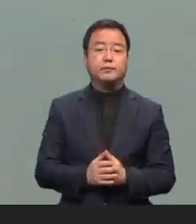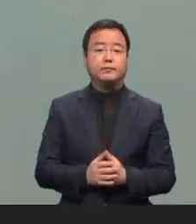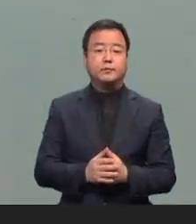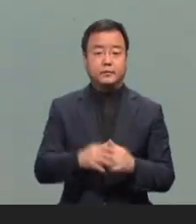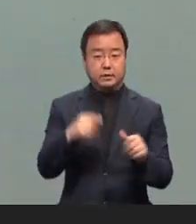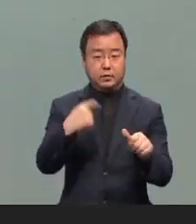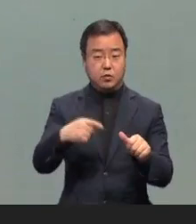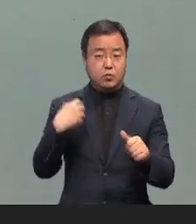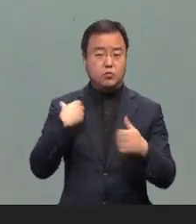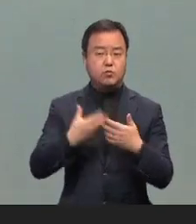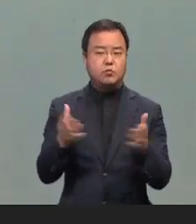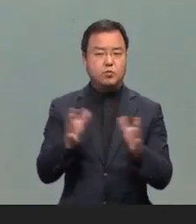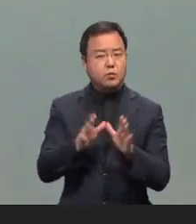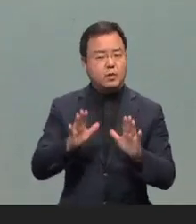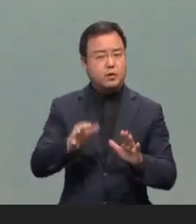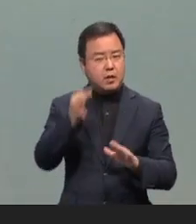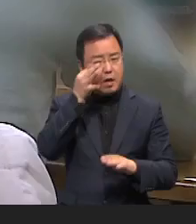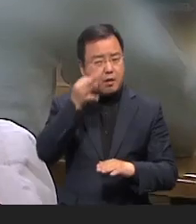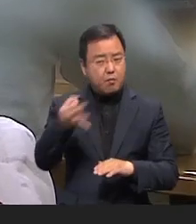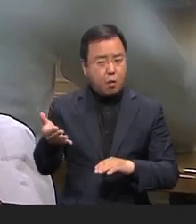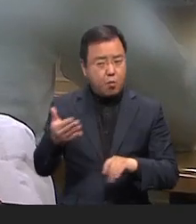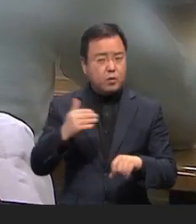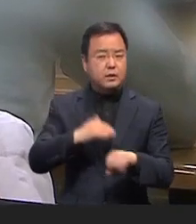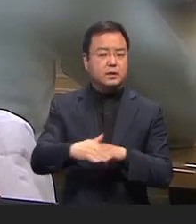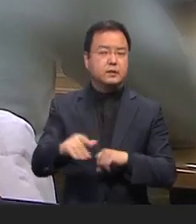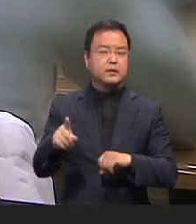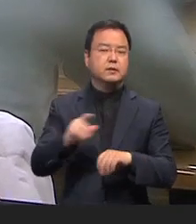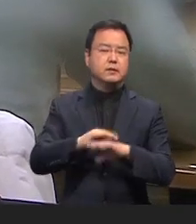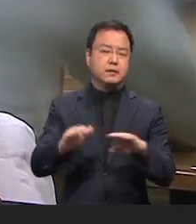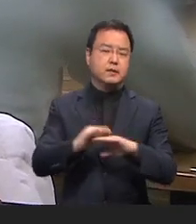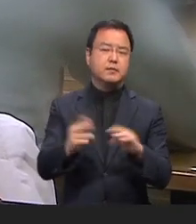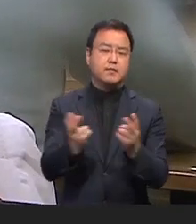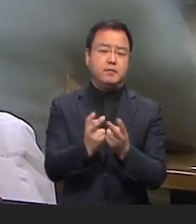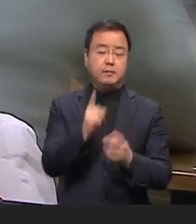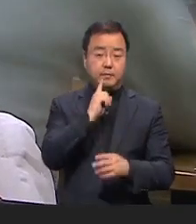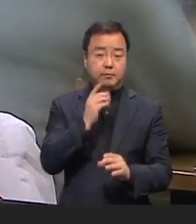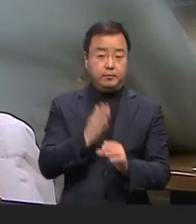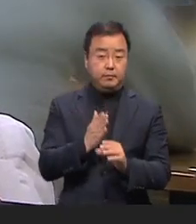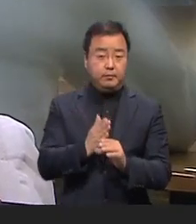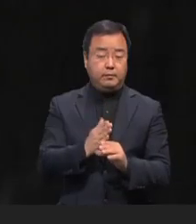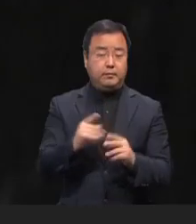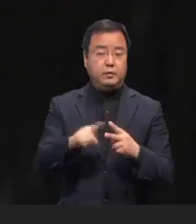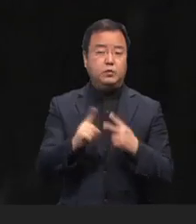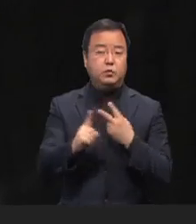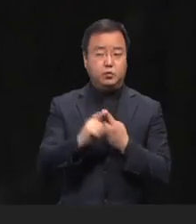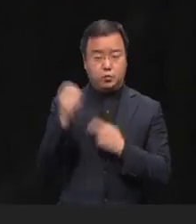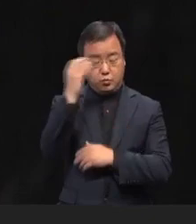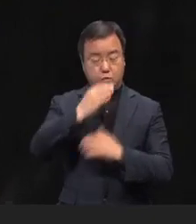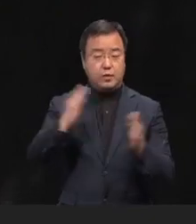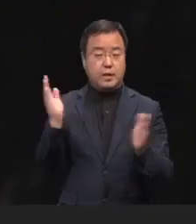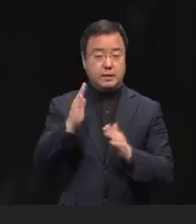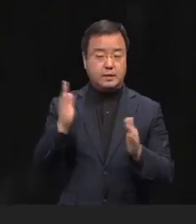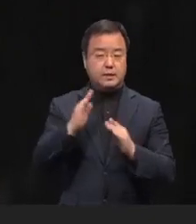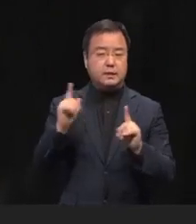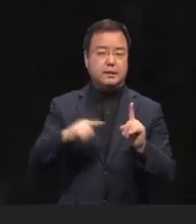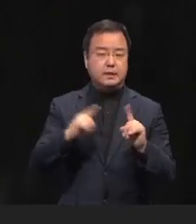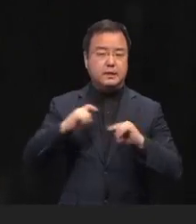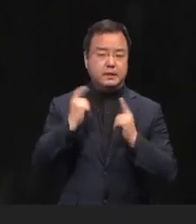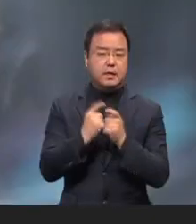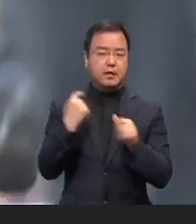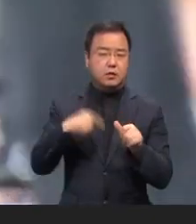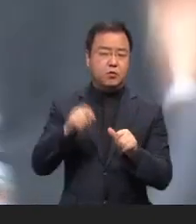교육당국이 보여주기식 사교육 대책 만 내 놓는 사이 초중고생 1인당 사교육비는 지난해 역대 최고치를